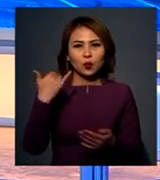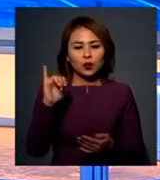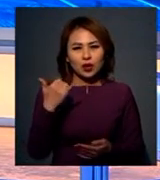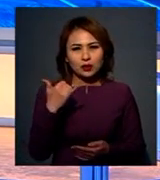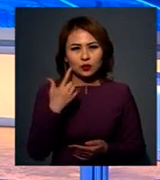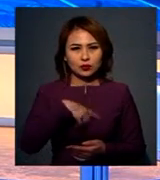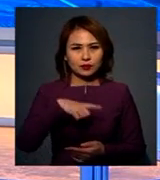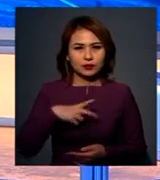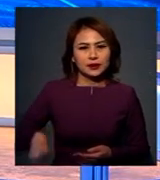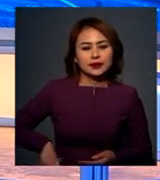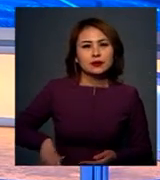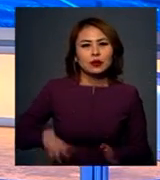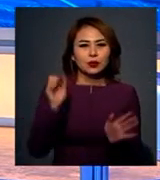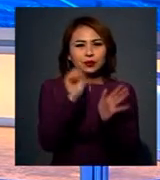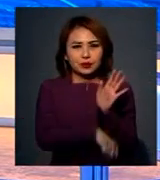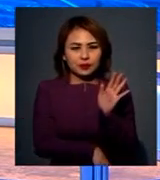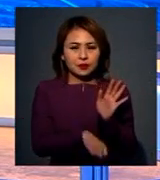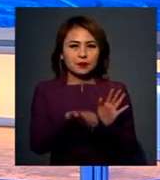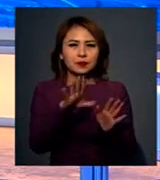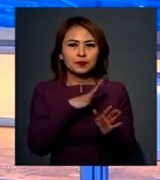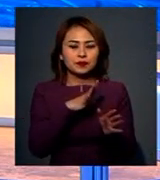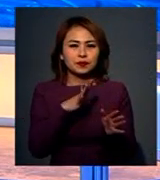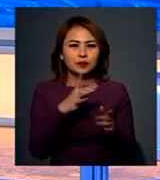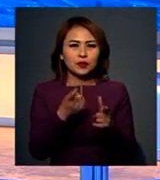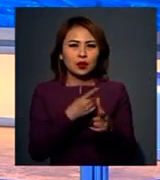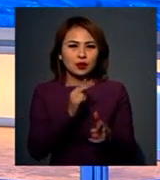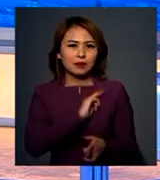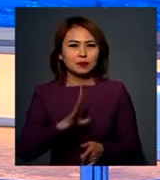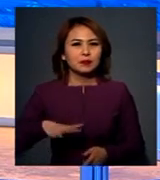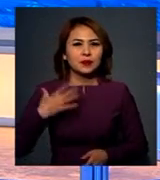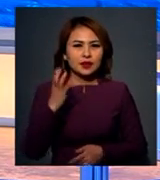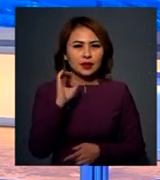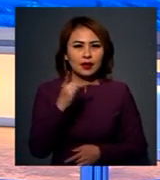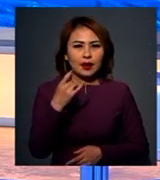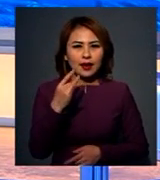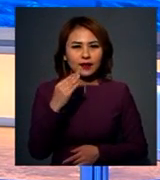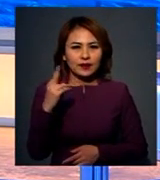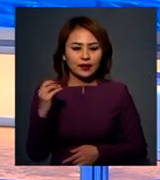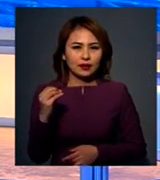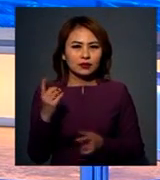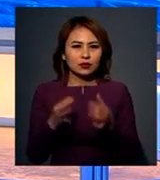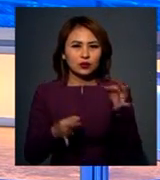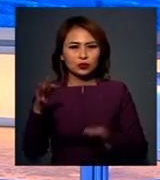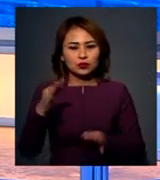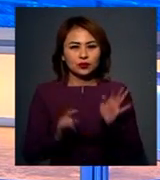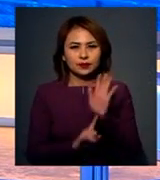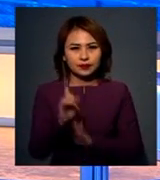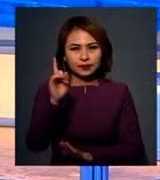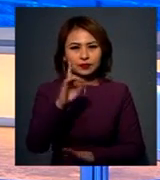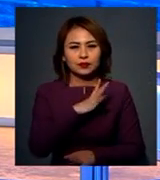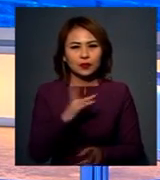Уралда өз бастығын атып өлтірген күзет полициясының бұрынғы қызметкері Серік Ғарифке қатысты сот үкімі